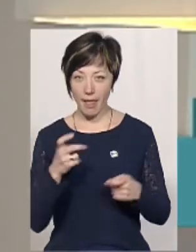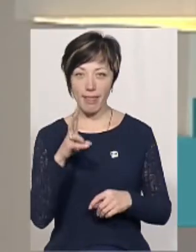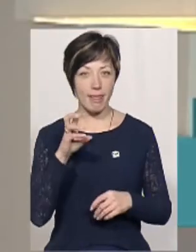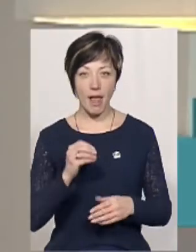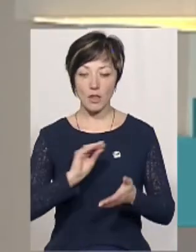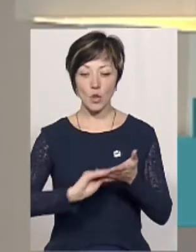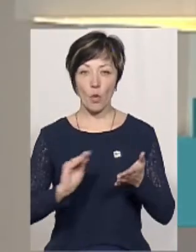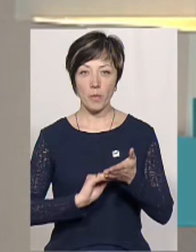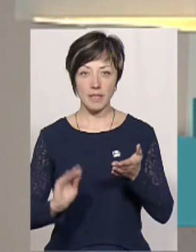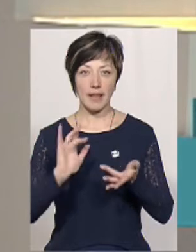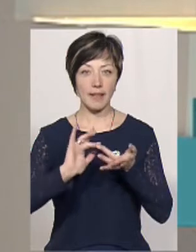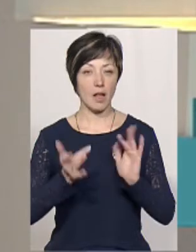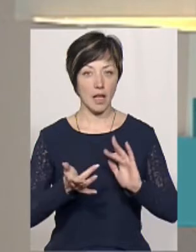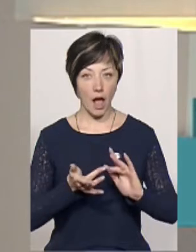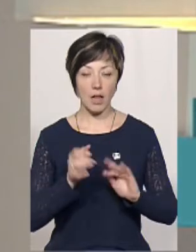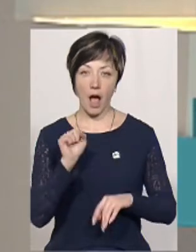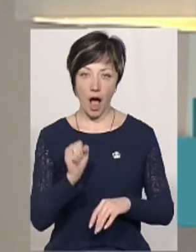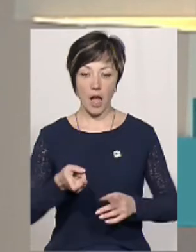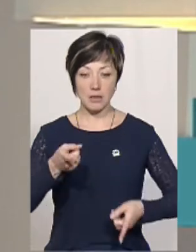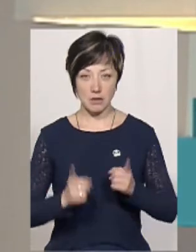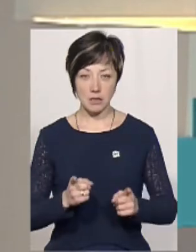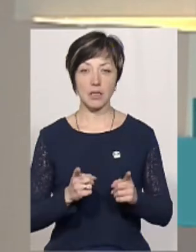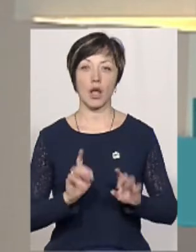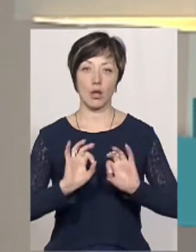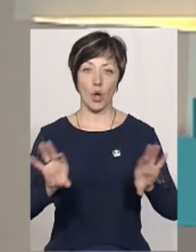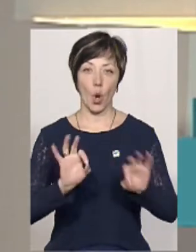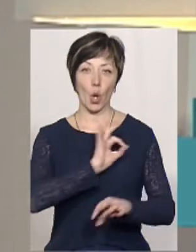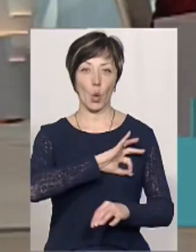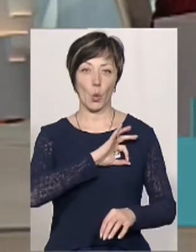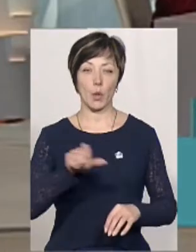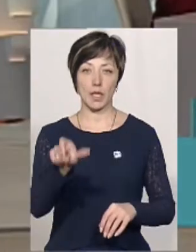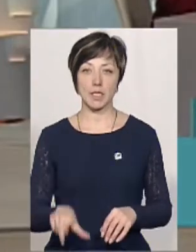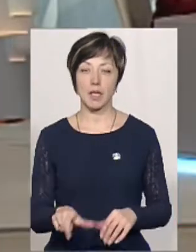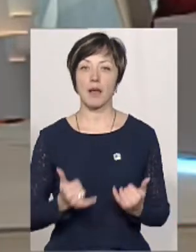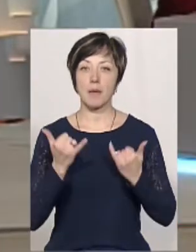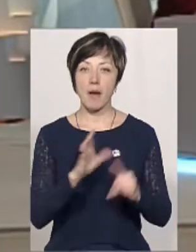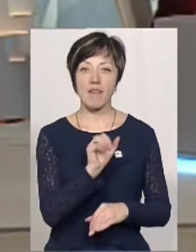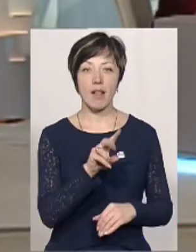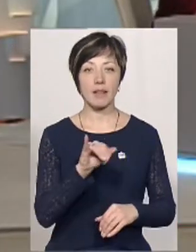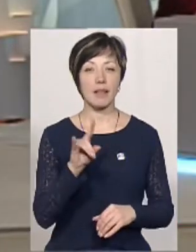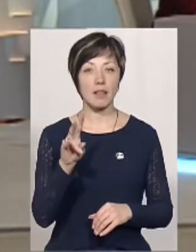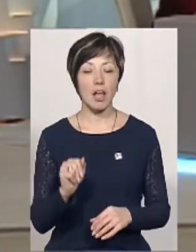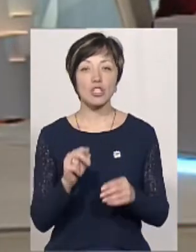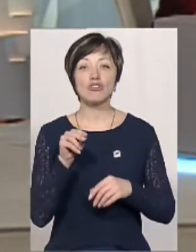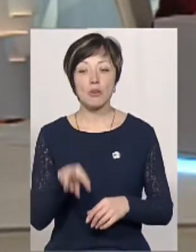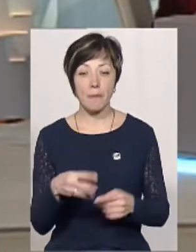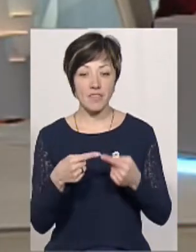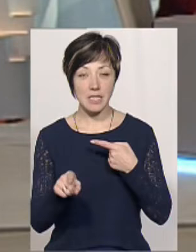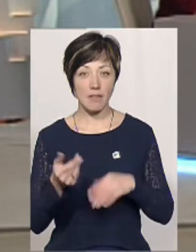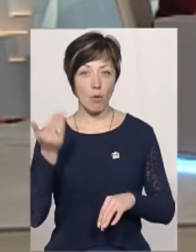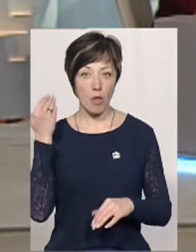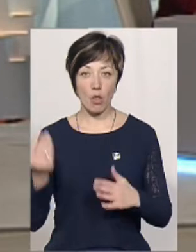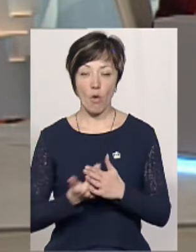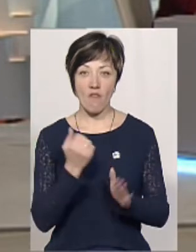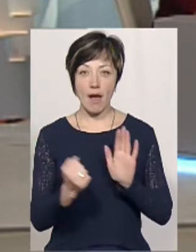не з дописів користувачів у соцмережах, а із вуст юриста. Отож, пані Валентино, чим відрізняється від